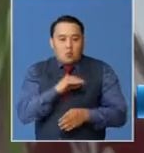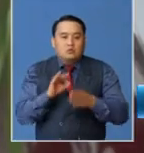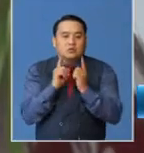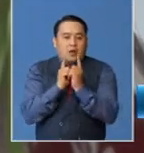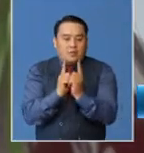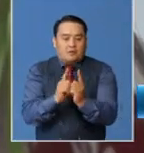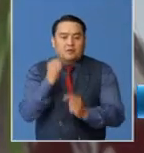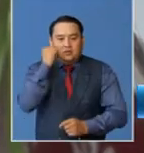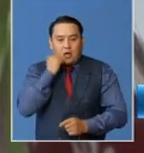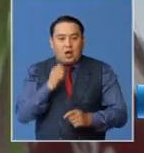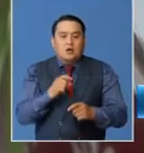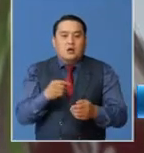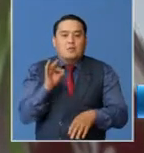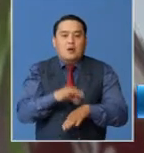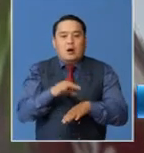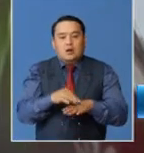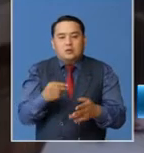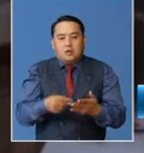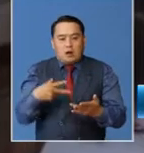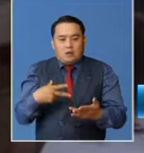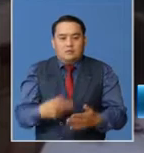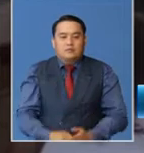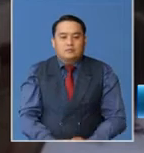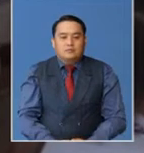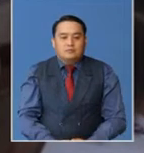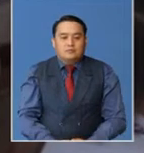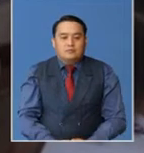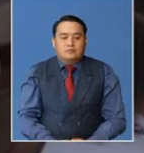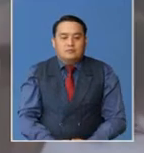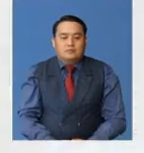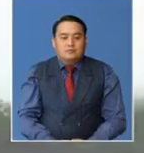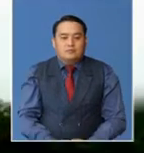на улице, диагностируют болезни или дают справки.